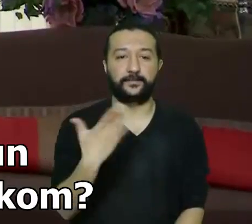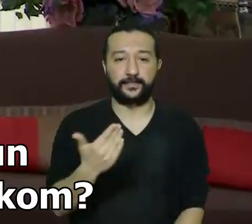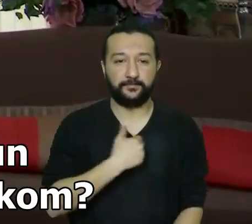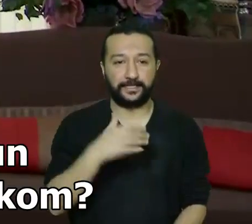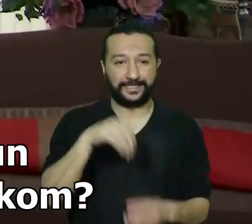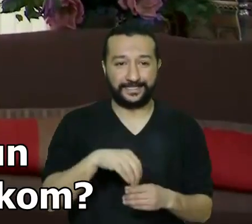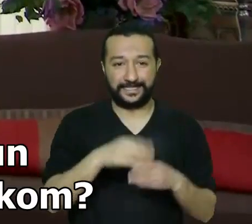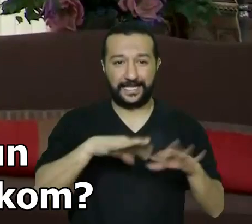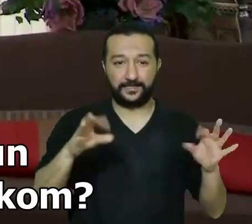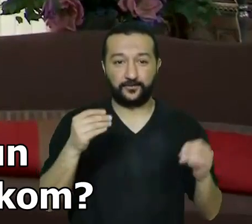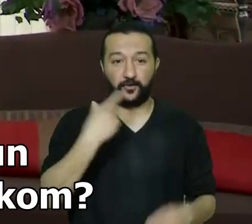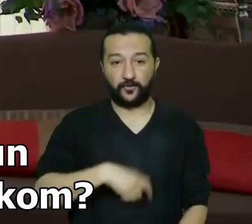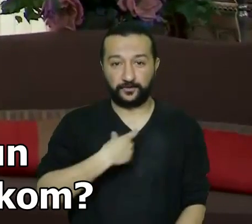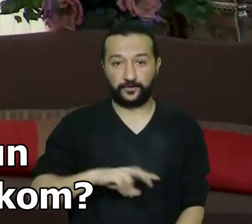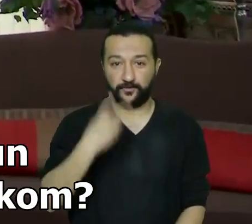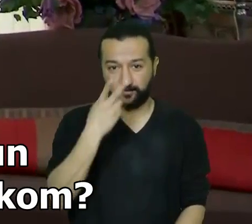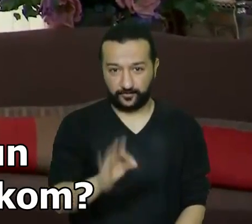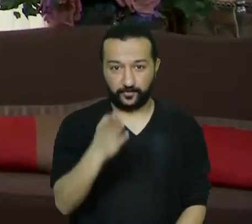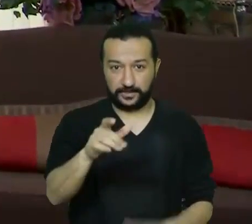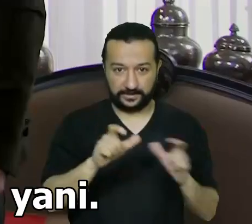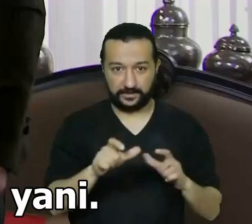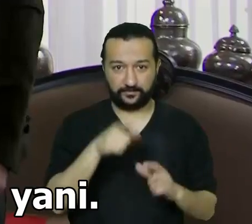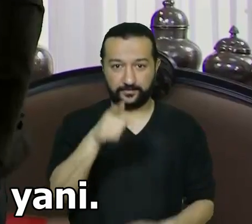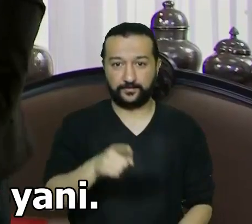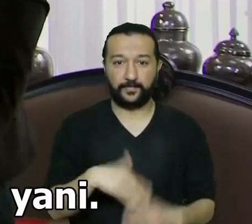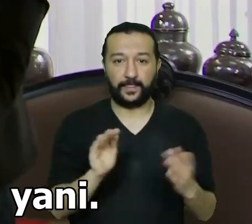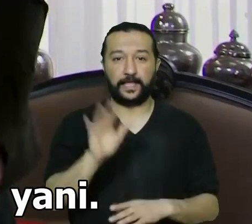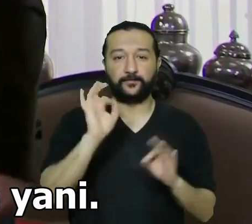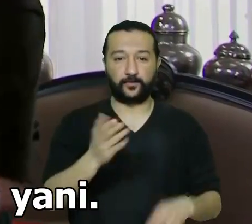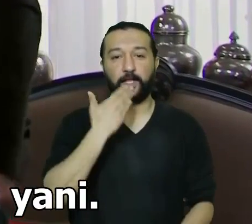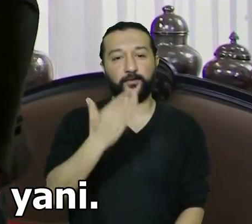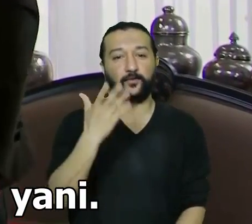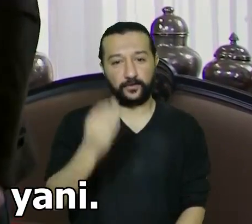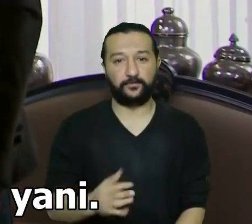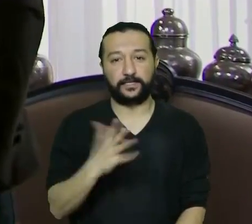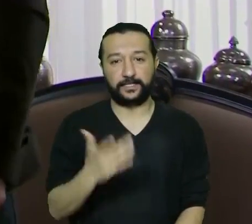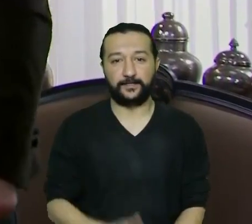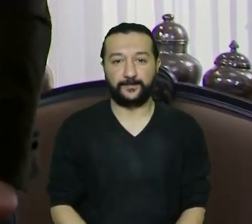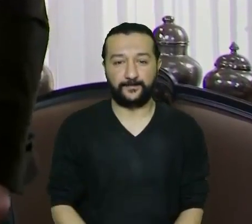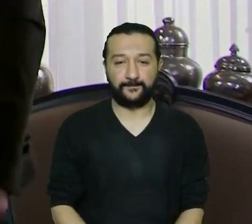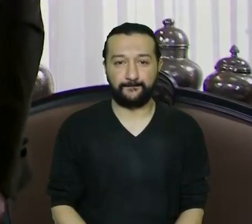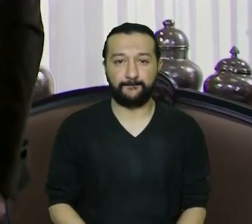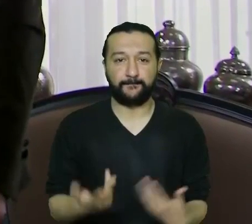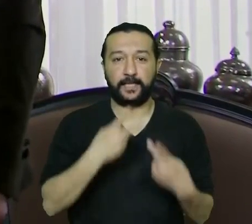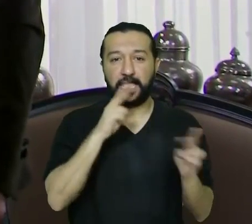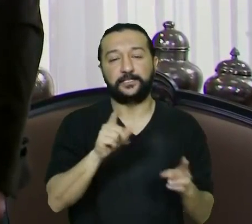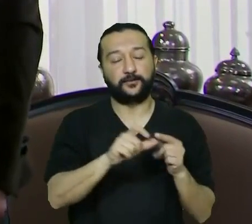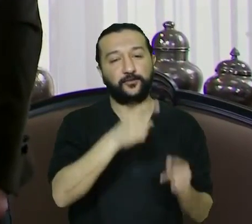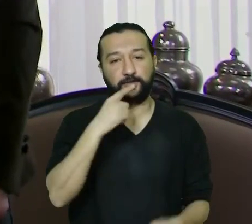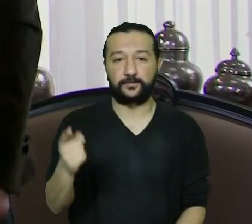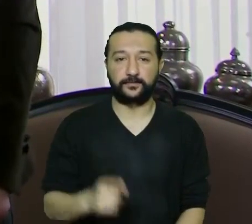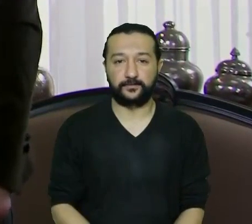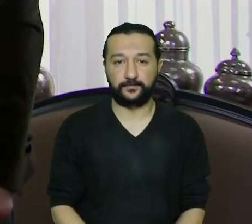Yani benim için hazırladığın çok özel sürpriz bu mu Sarpışko? Hayatım şöyle açıklayabilirim yani. Açıkla Şükrü.